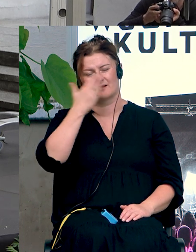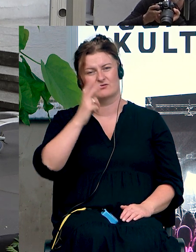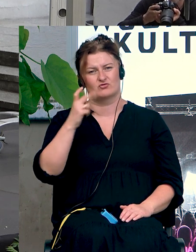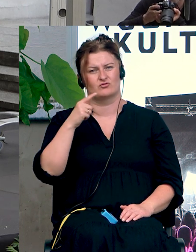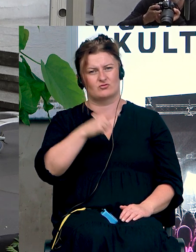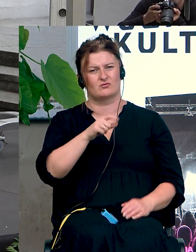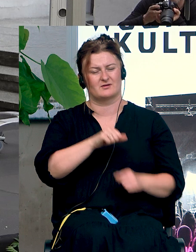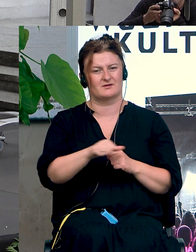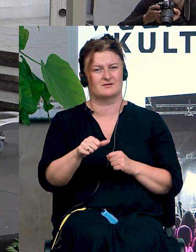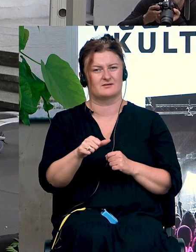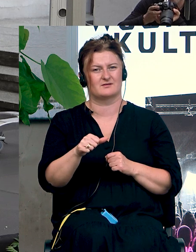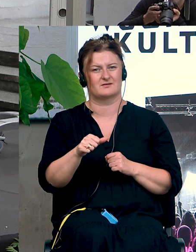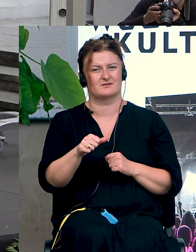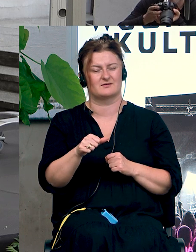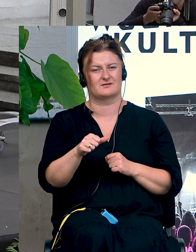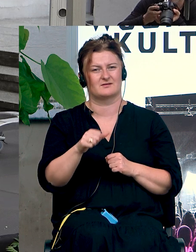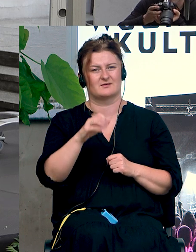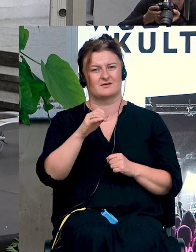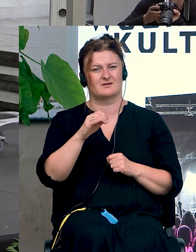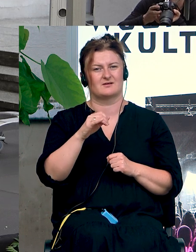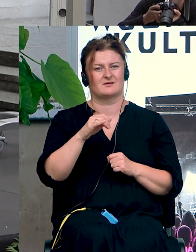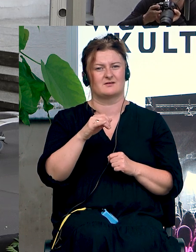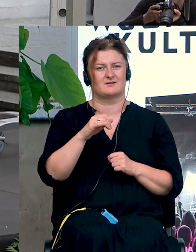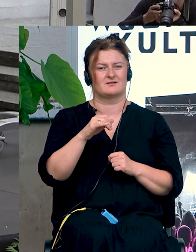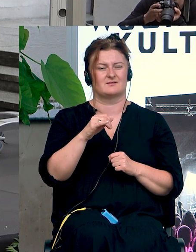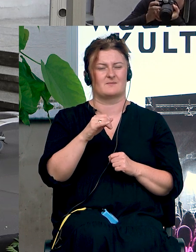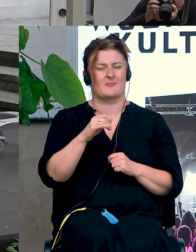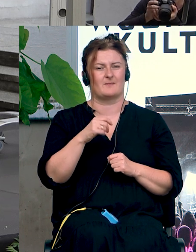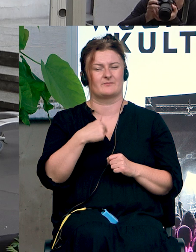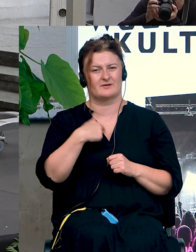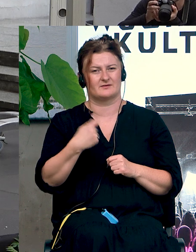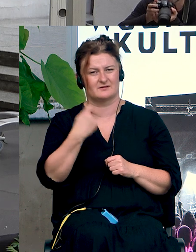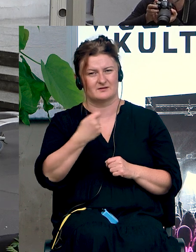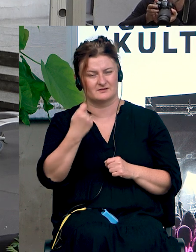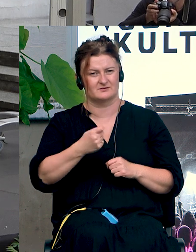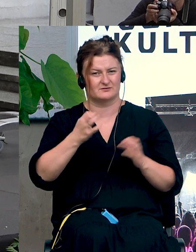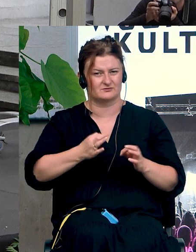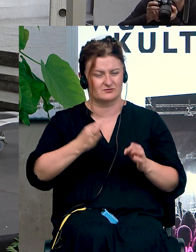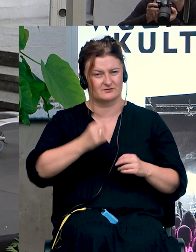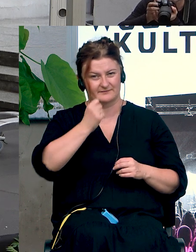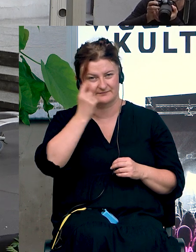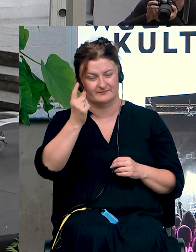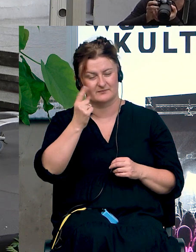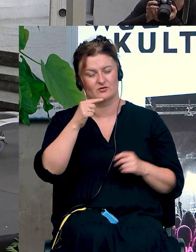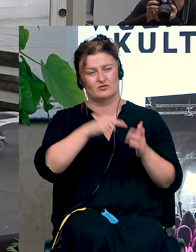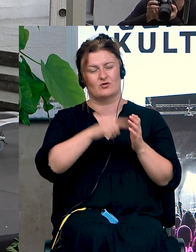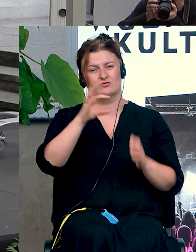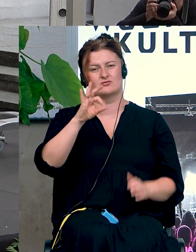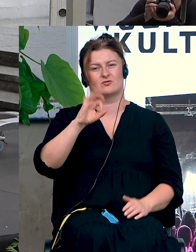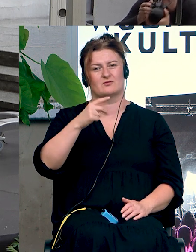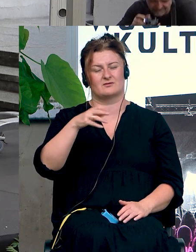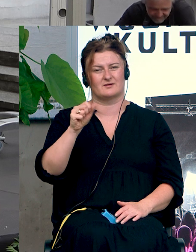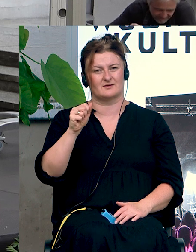to Ich ware heute nach morgen, to Sonia? To jest Sonia. Sonia, tak? No właśnie, to jak pani